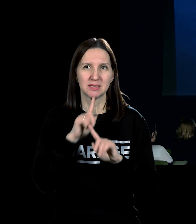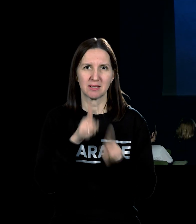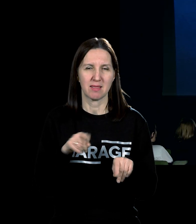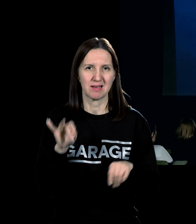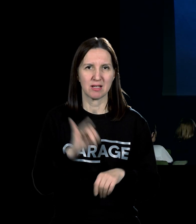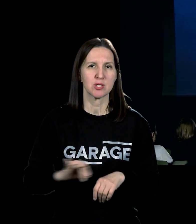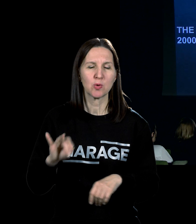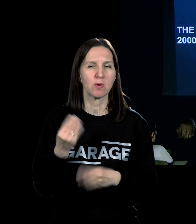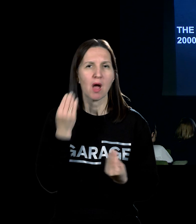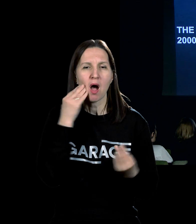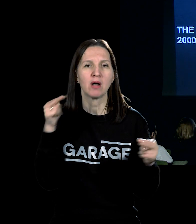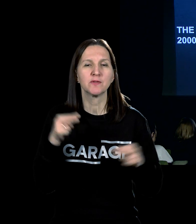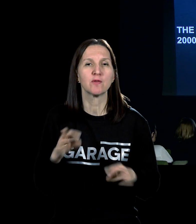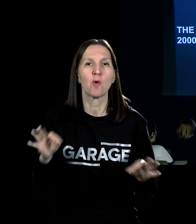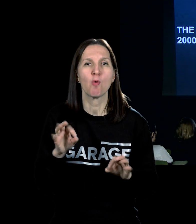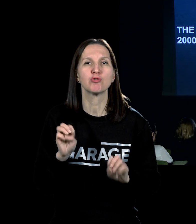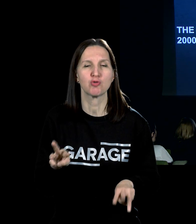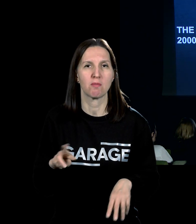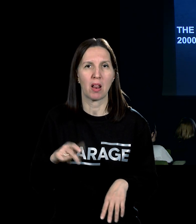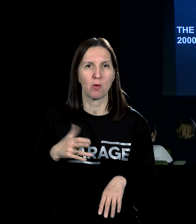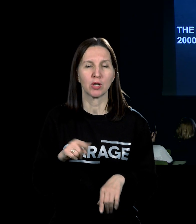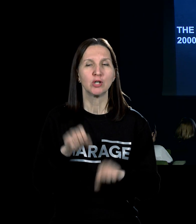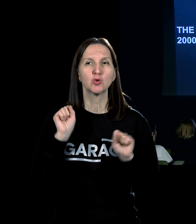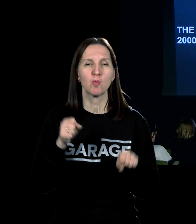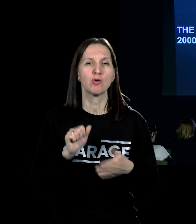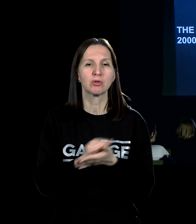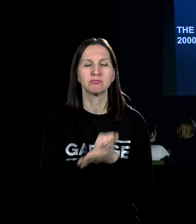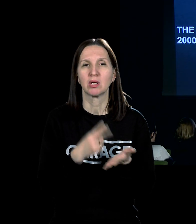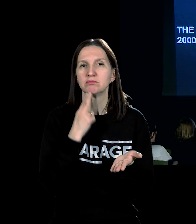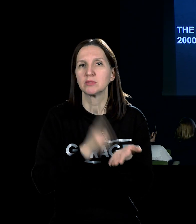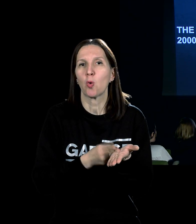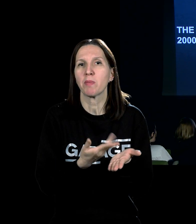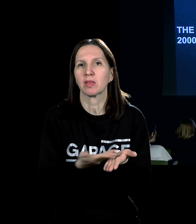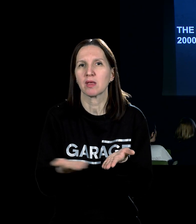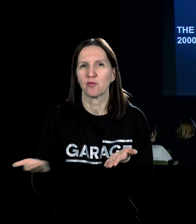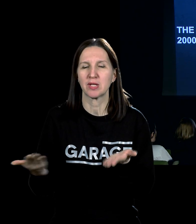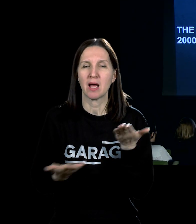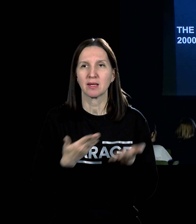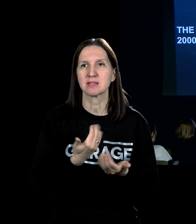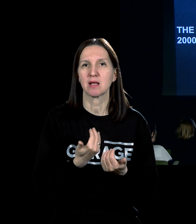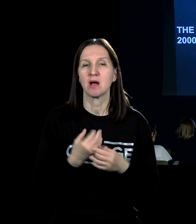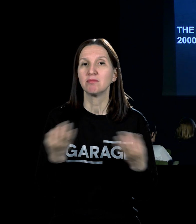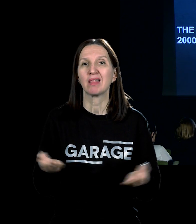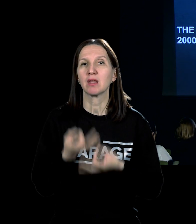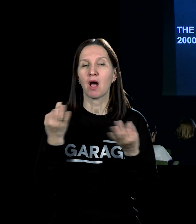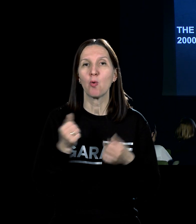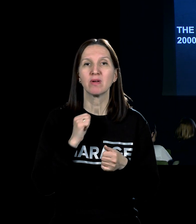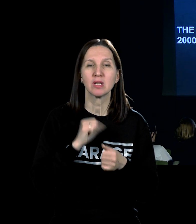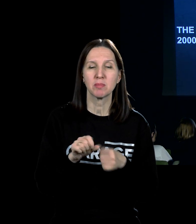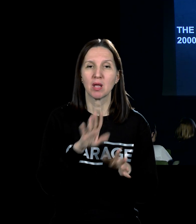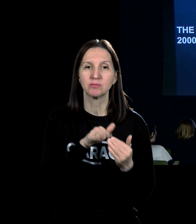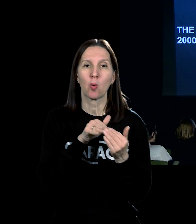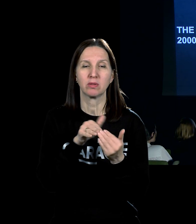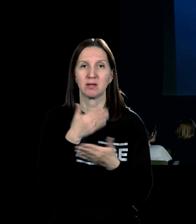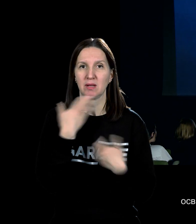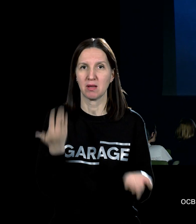может свидетельствовать Лонго, что он может документировать, если он не работает, если никакого непосредственного контакта нет, то есть это работа по